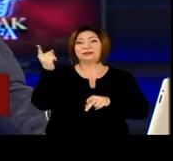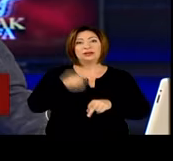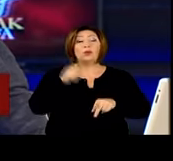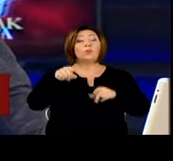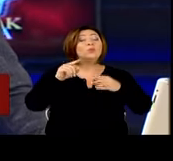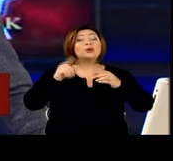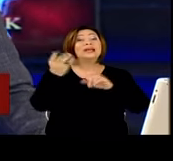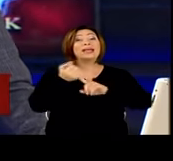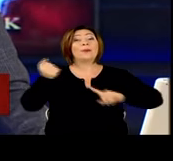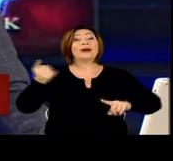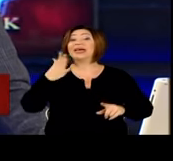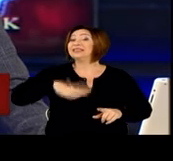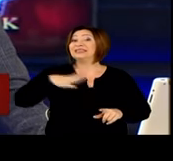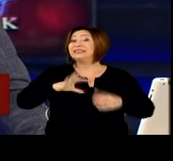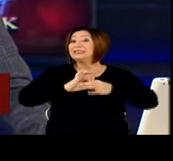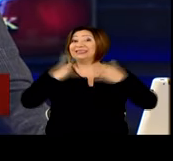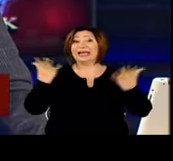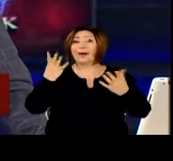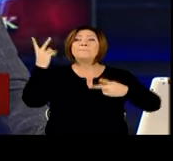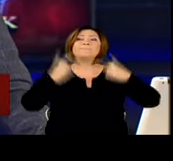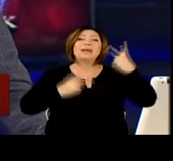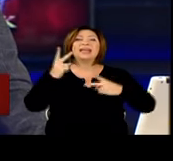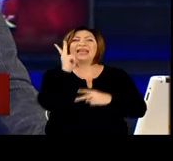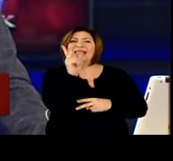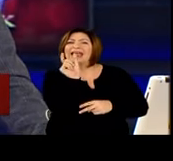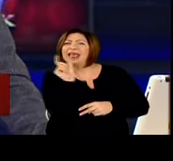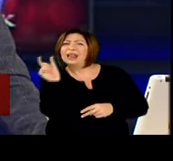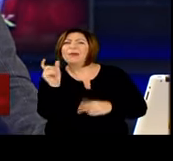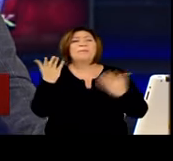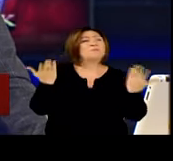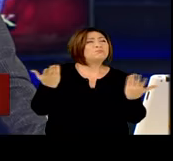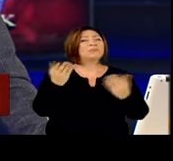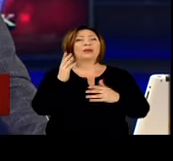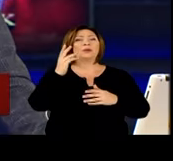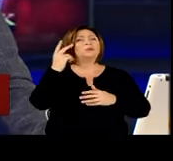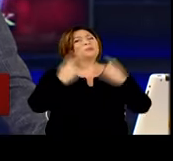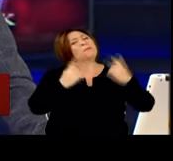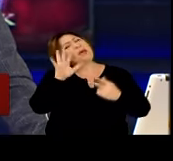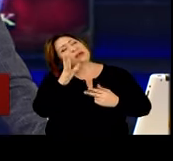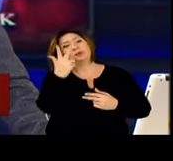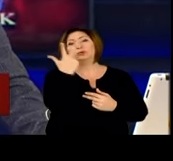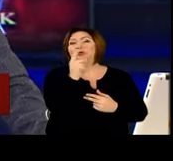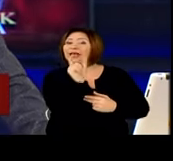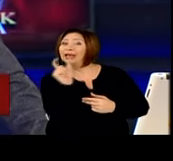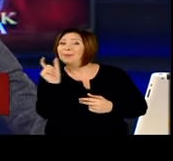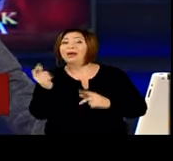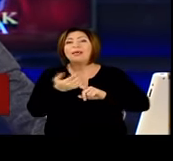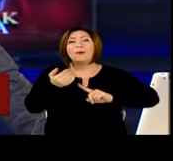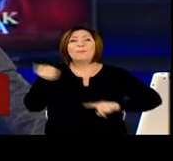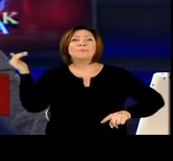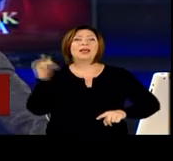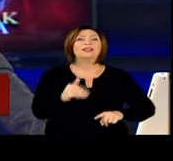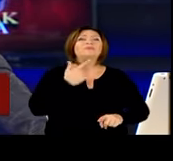bu kebabı arzuladığınıza dair belki iki kelime, üç kelime yani kebabım geldi